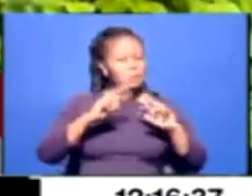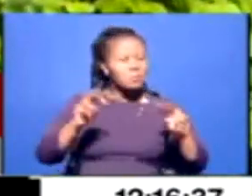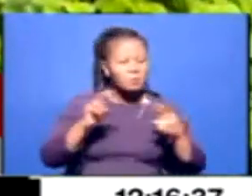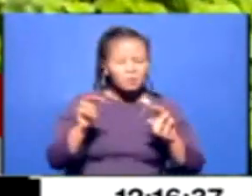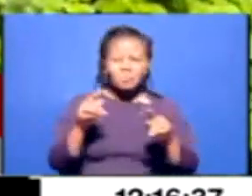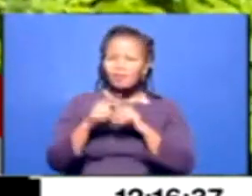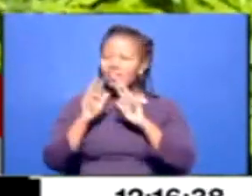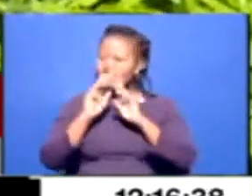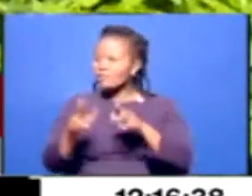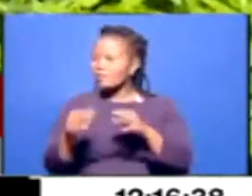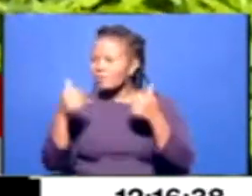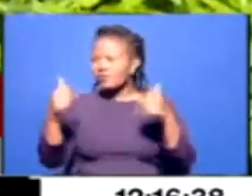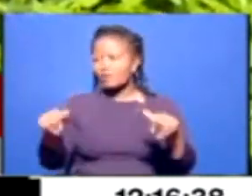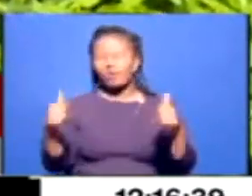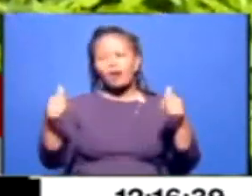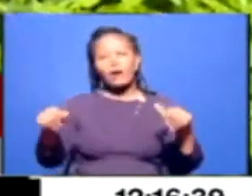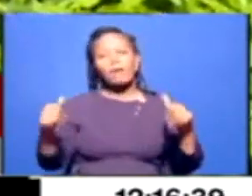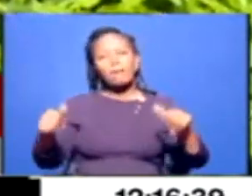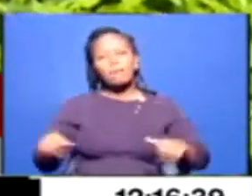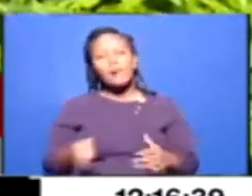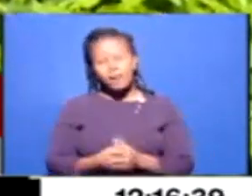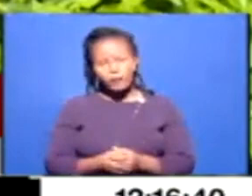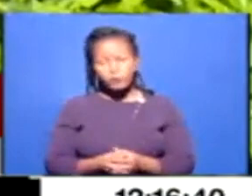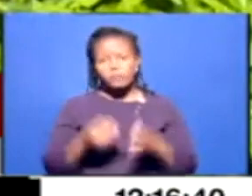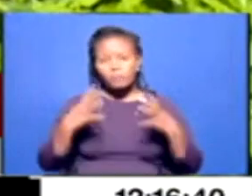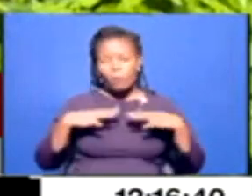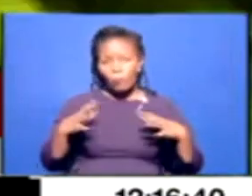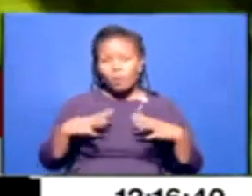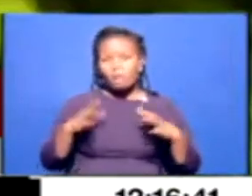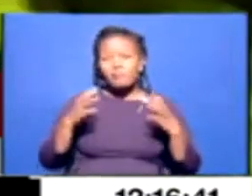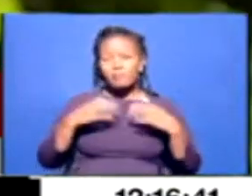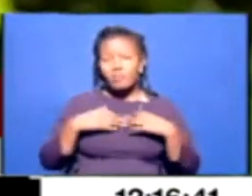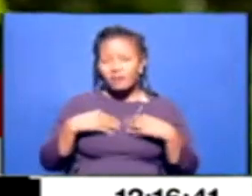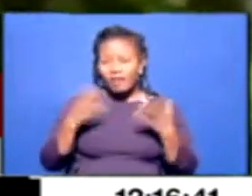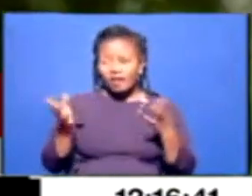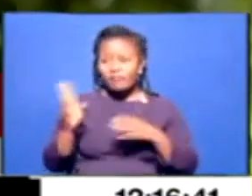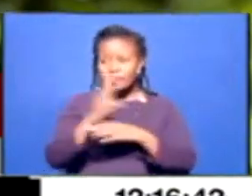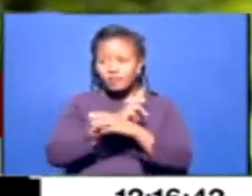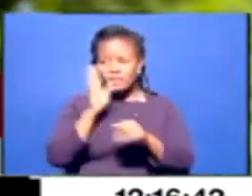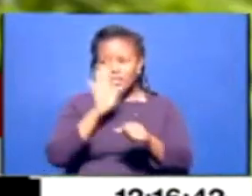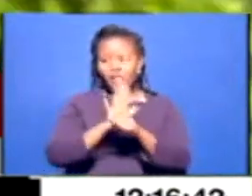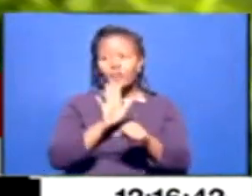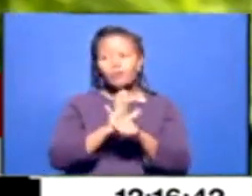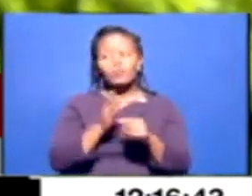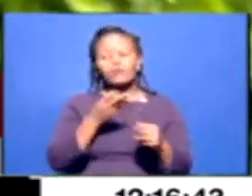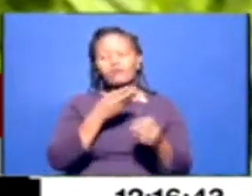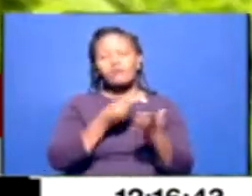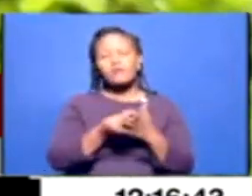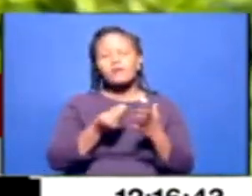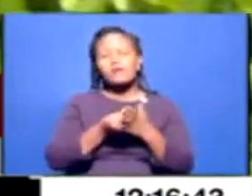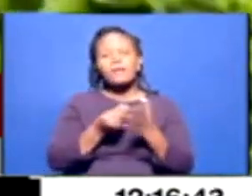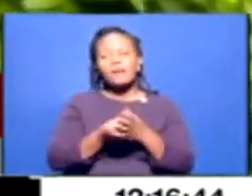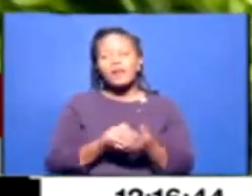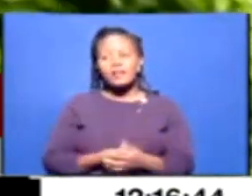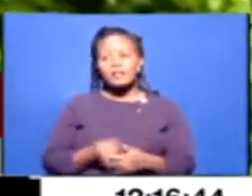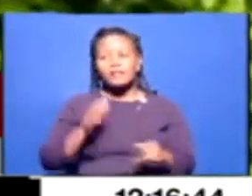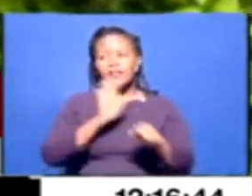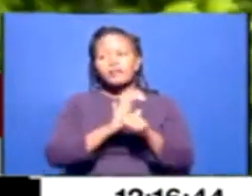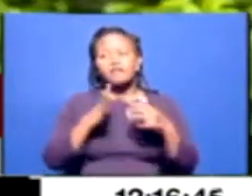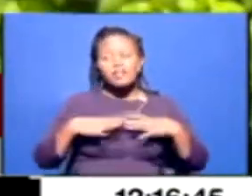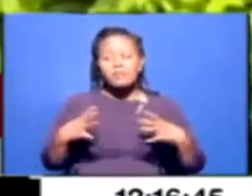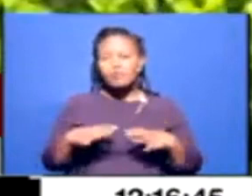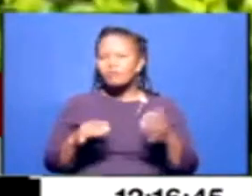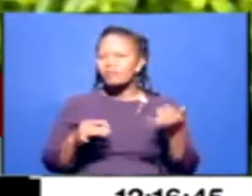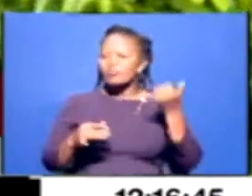Mamake alisema walagai wamechukua fursa hiyo kumpora fedha. Na kuna watu wengi wamenisumbua kwa simu sana wakinikula pesa